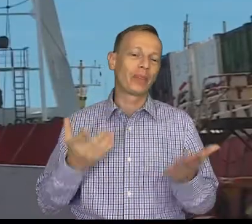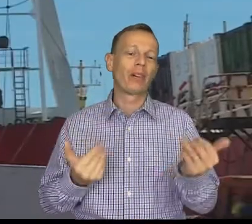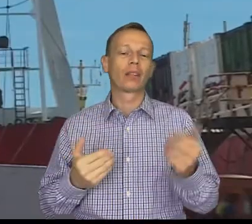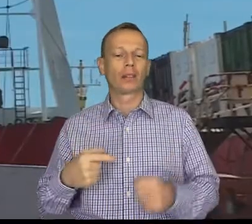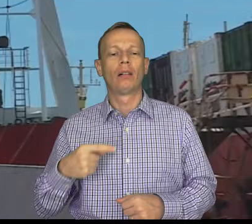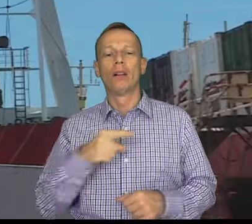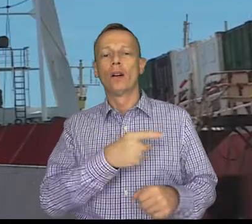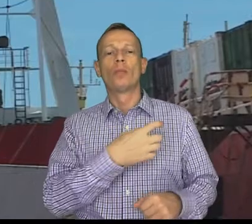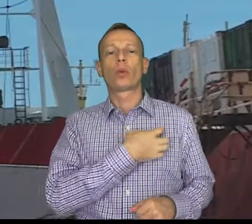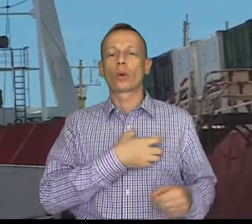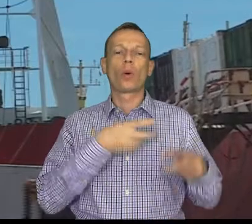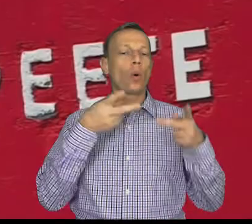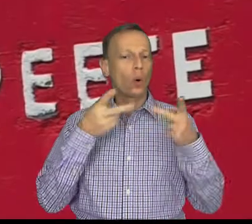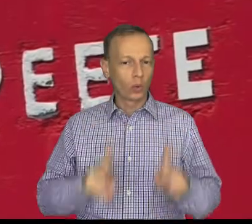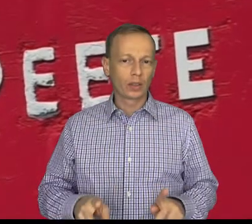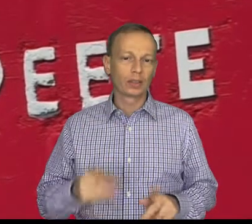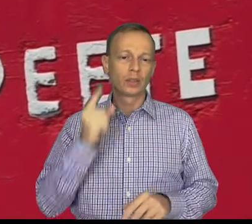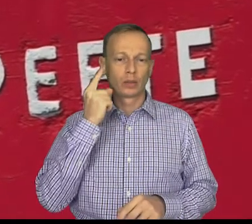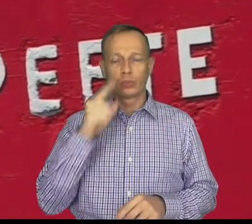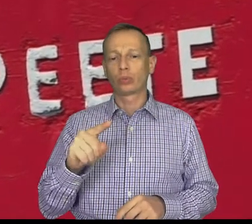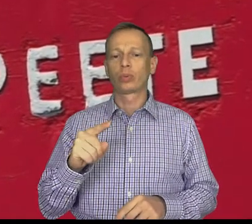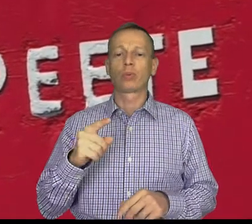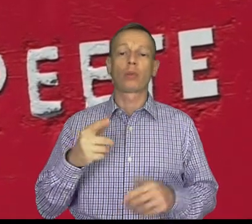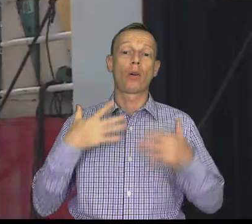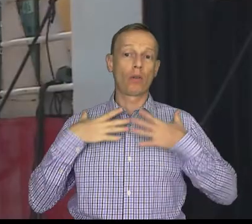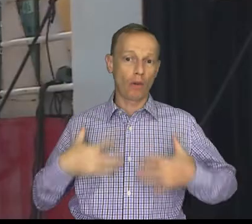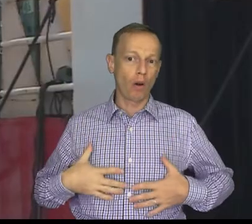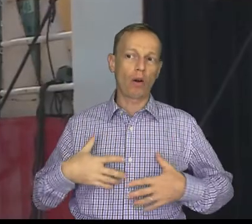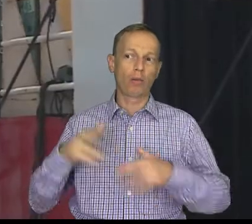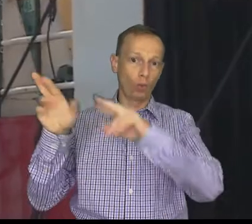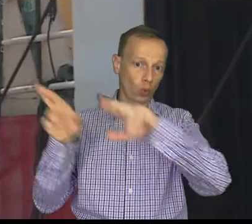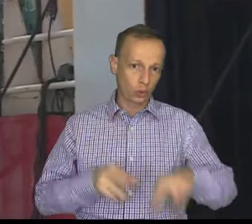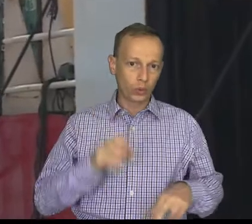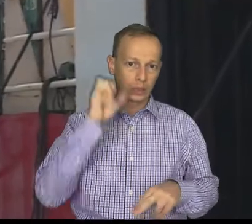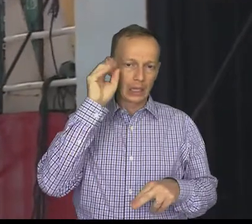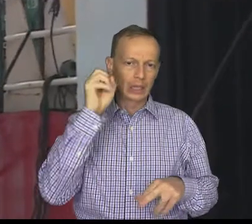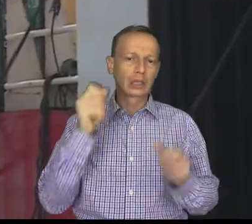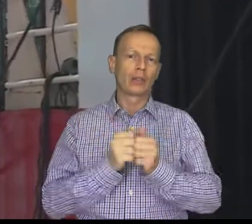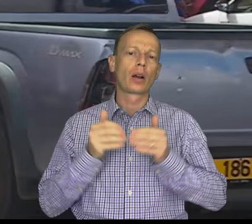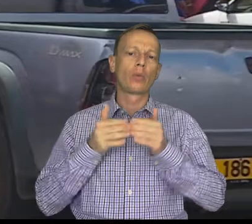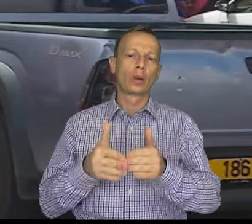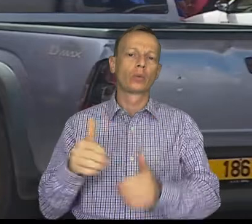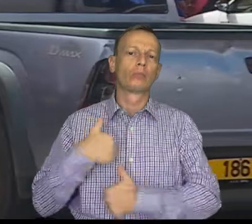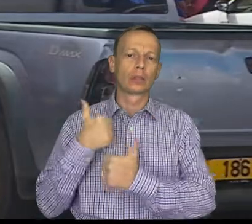feu vert du procureur pour que son mari puisse être rapatrié à Tahiti à bord d'un navire militaire.